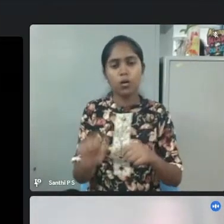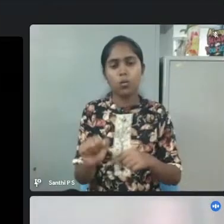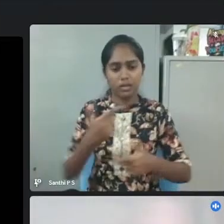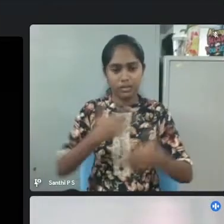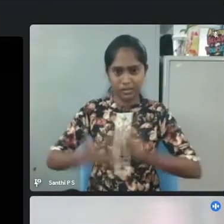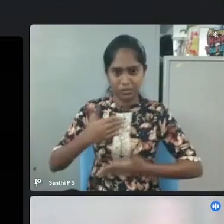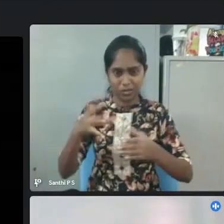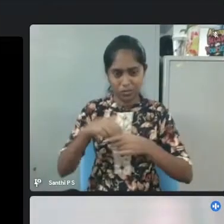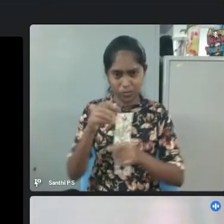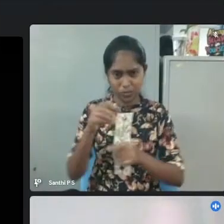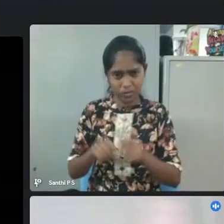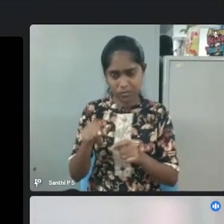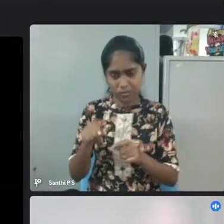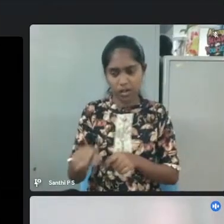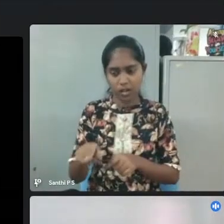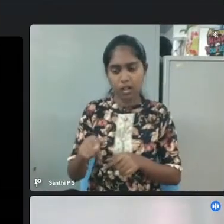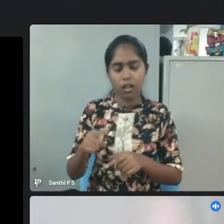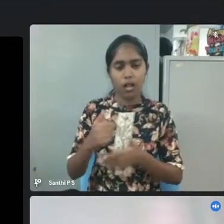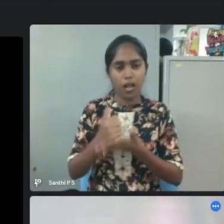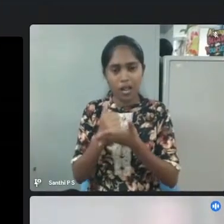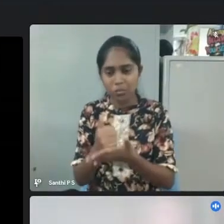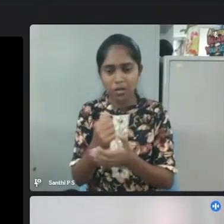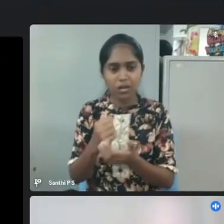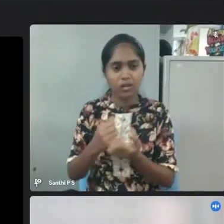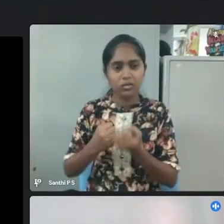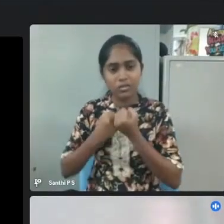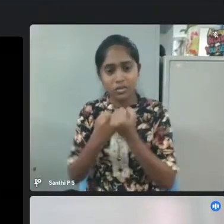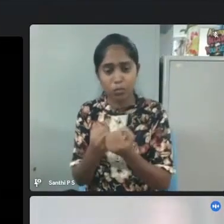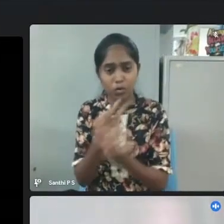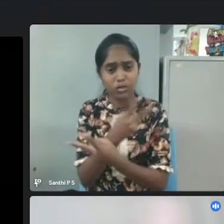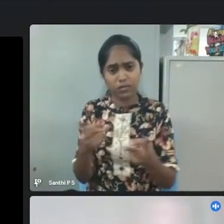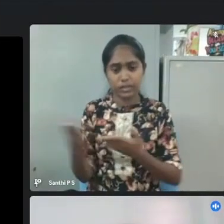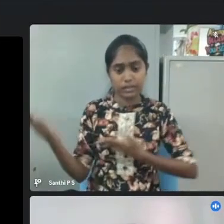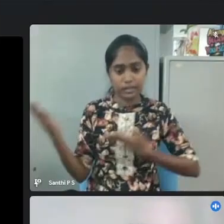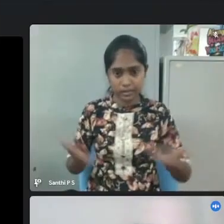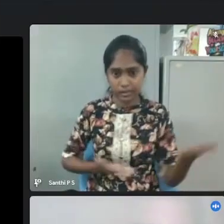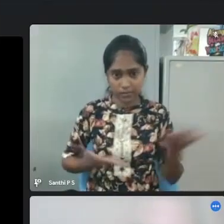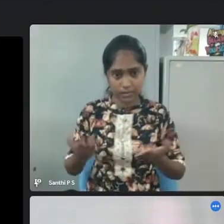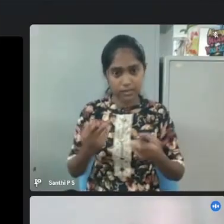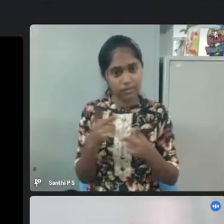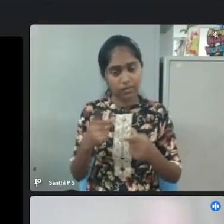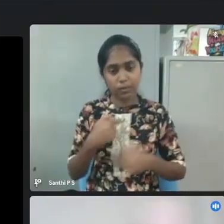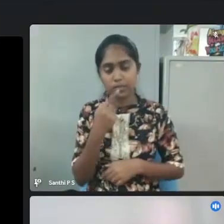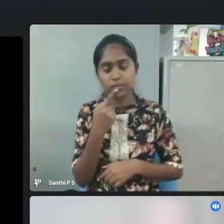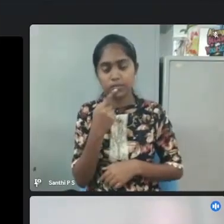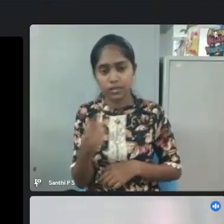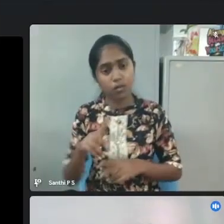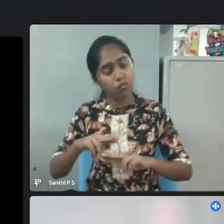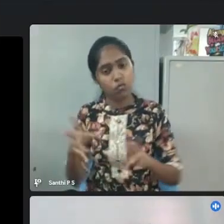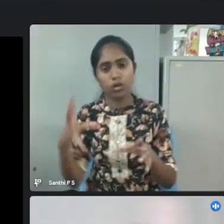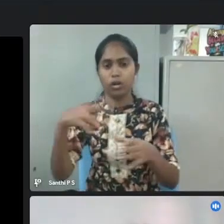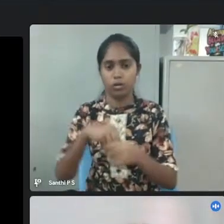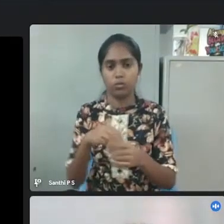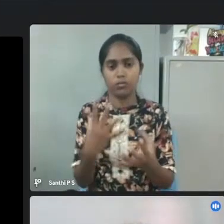അവസരങ്ങളെ പറ്റിയും അവർക്കുള്ള സേവനങ്ങളെ പറ്റിയും എല്ലാം പറയുമ്പോൾ ഇതെല്ലാം ഉൾപ്പെടുത്തുന്ന തരം സേവനങ്ങൾ ആയിരിക്കണം. ഭിന്നശേഷി ഒരു